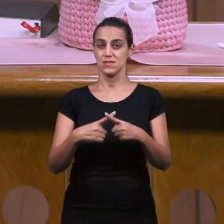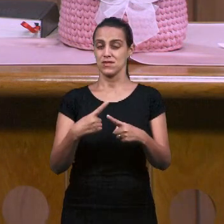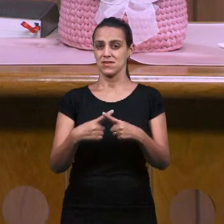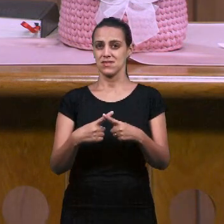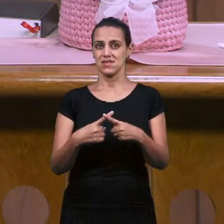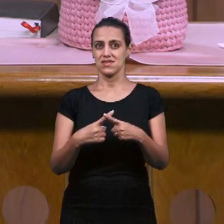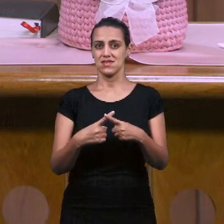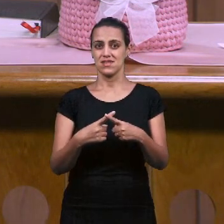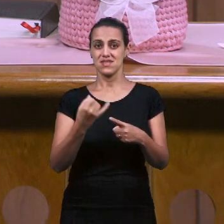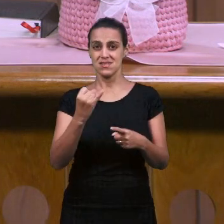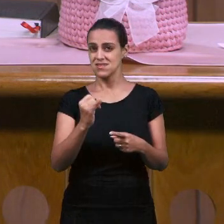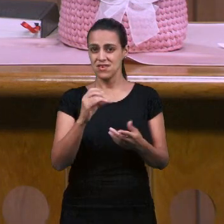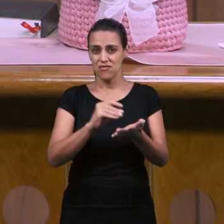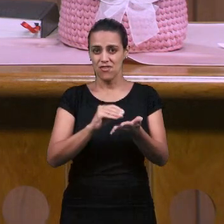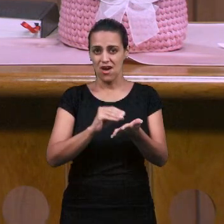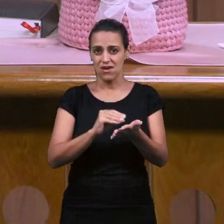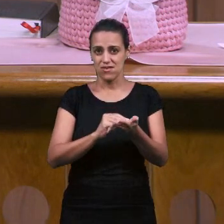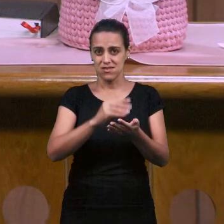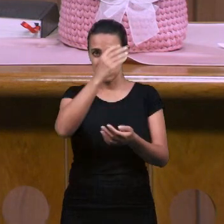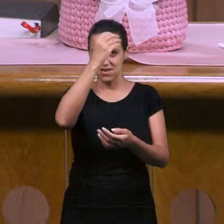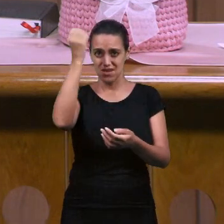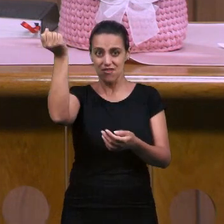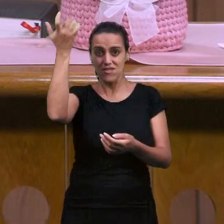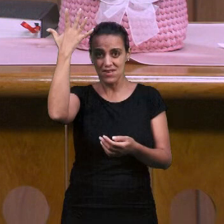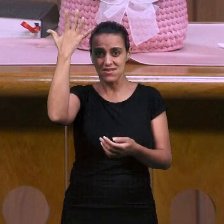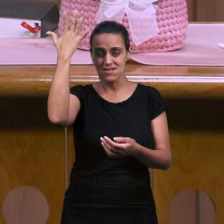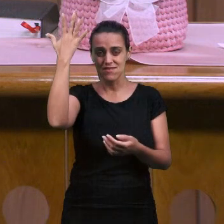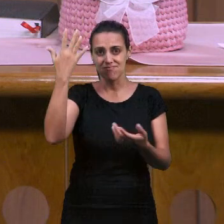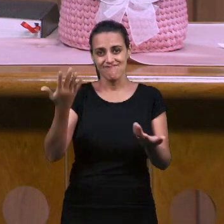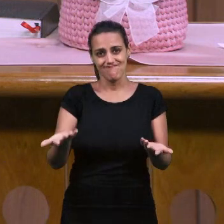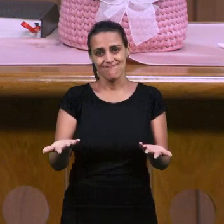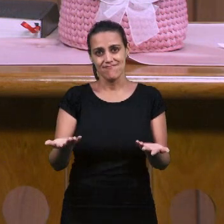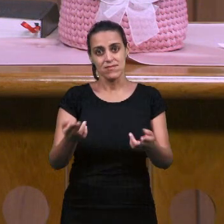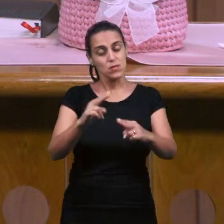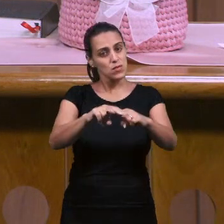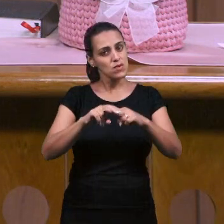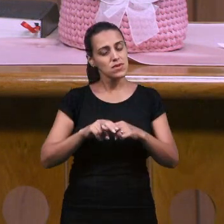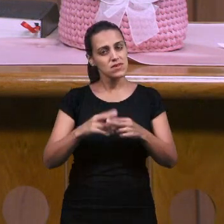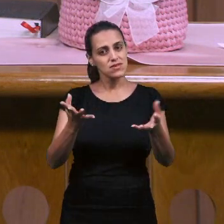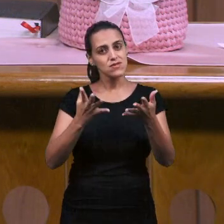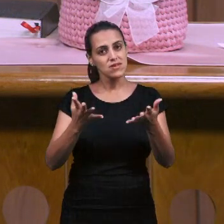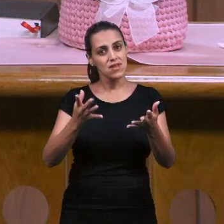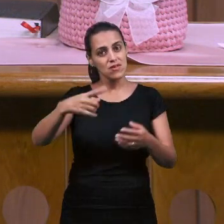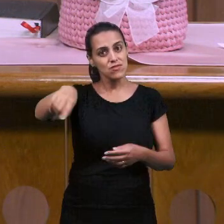lui. Parce qu'à la mesure qu'il n'y a pas de révélation, c'est pour cela que nous voulons que nos frères et sœurs